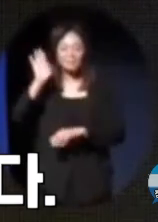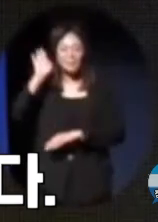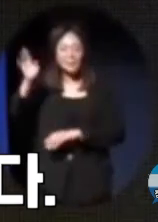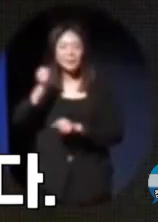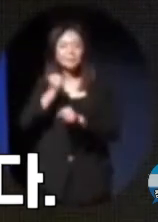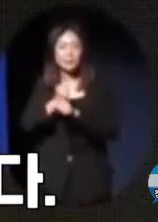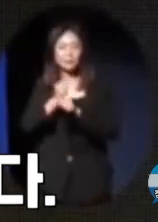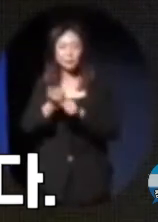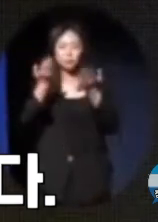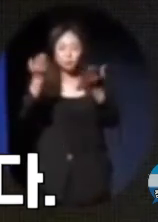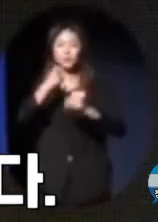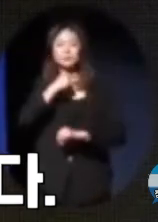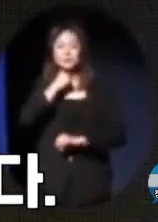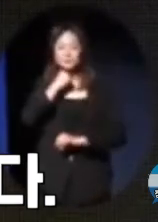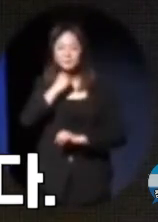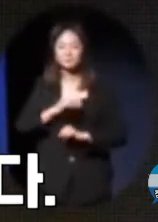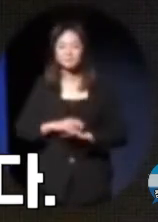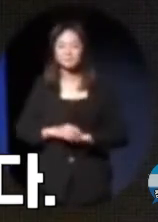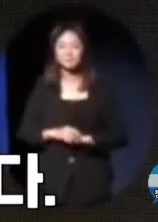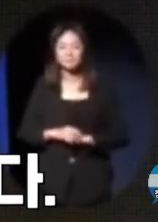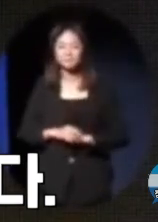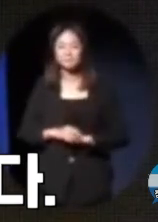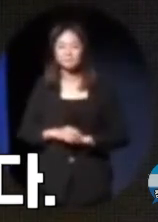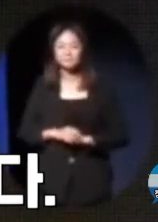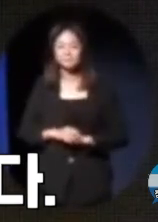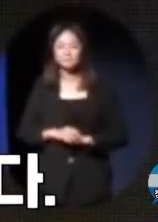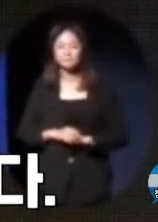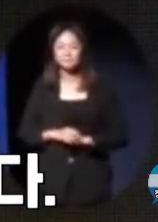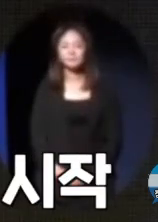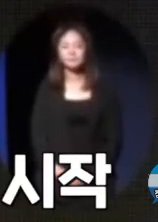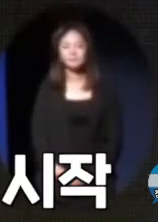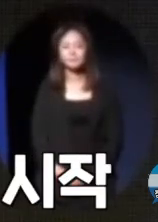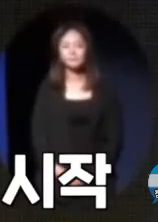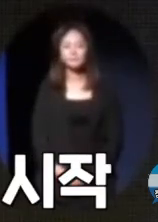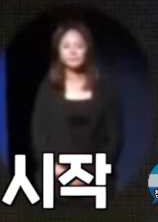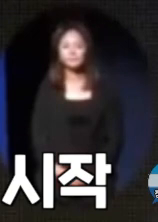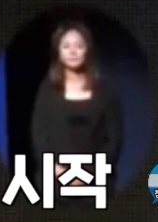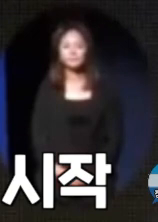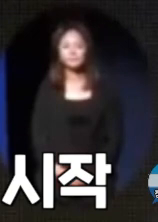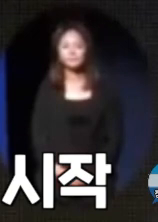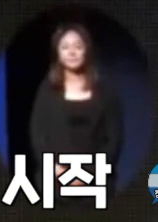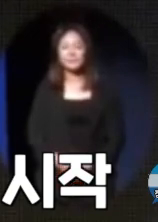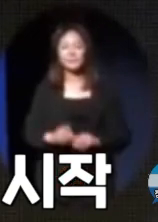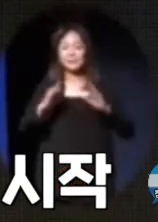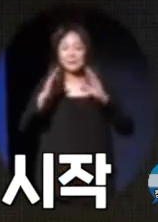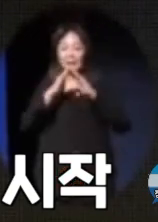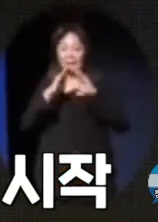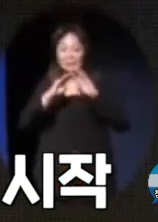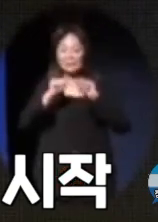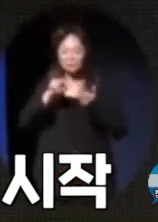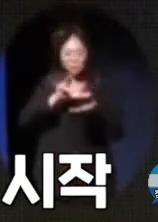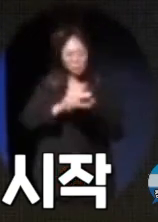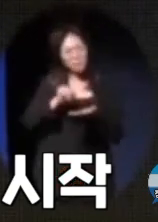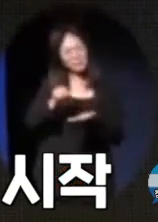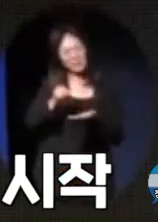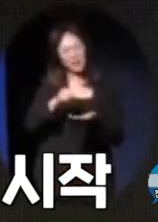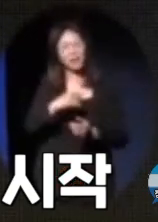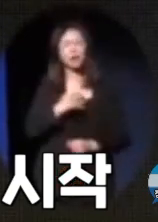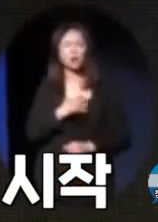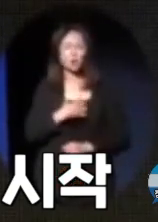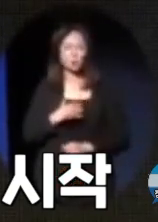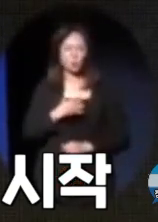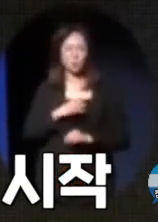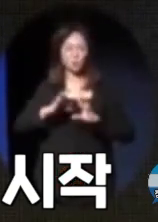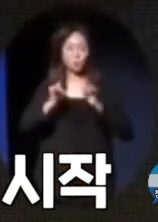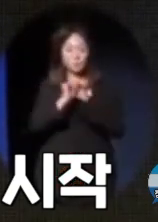이어가는 혁신 청년 국가의 기틀을 만들어 가겠습니다. 부동산이 문제입니다.